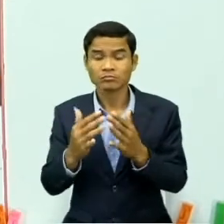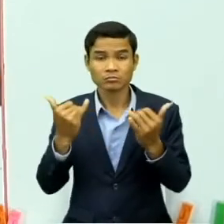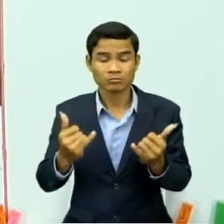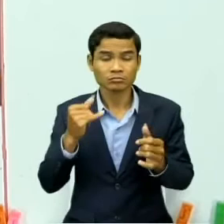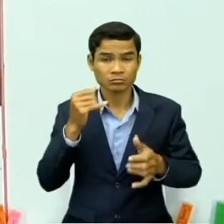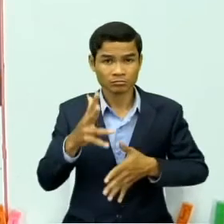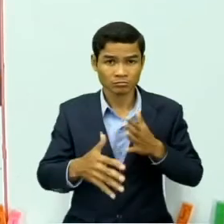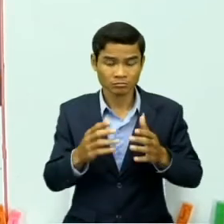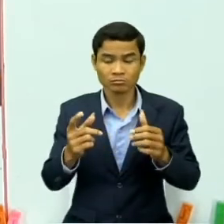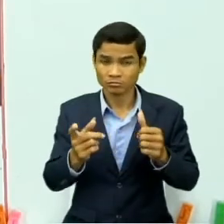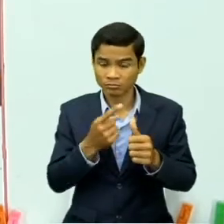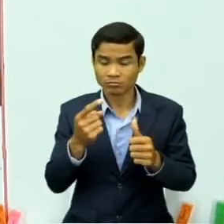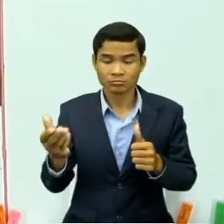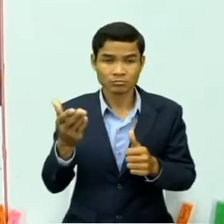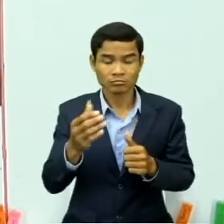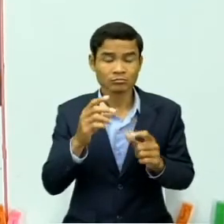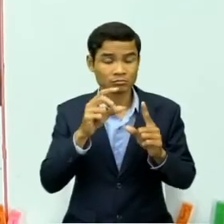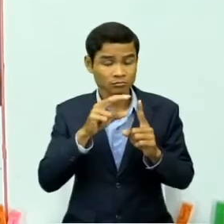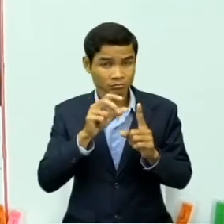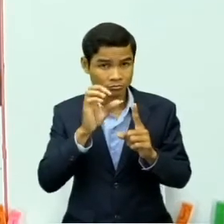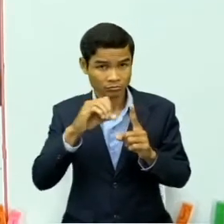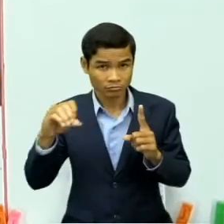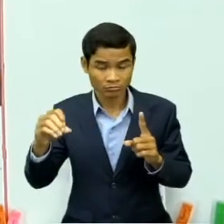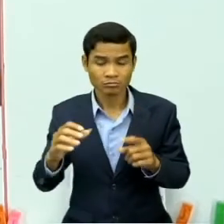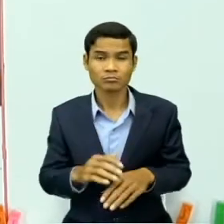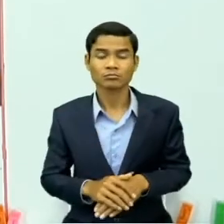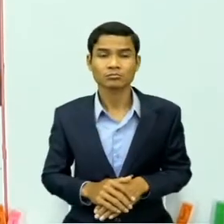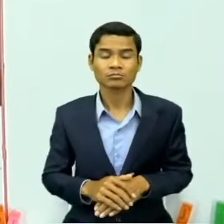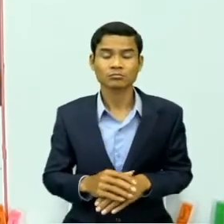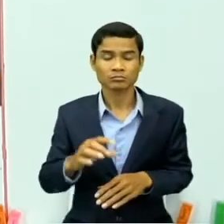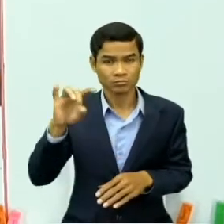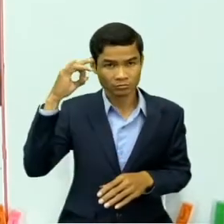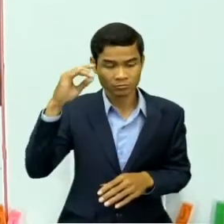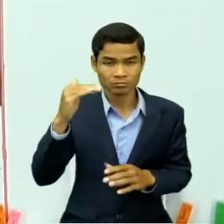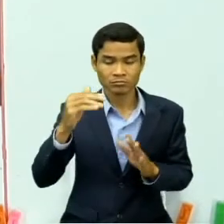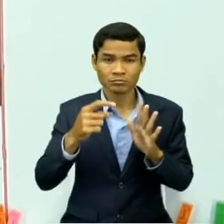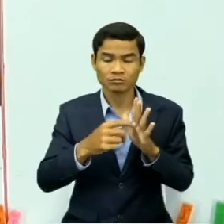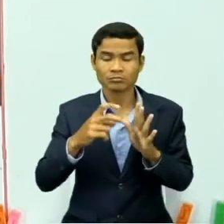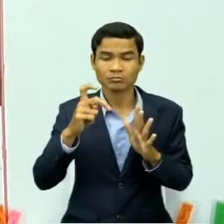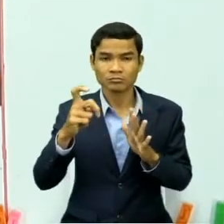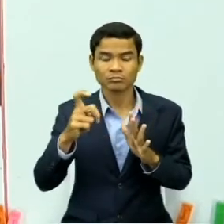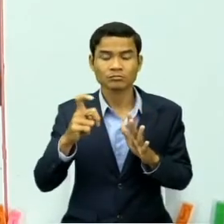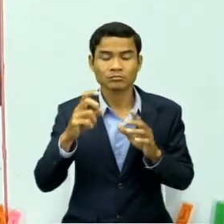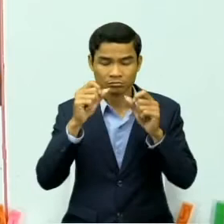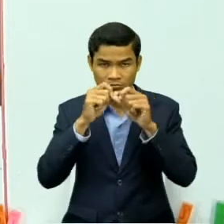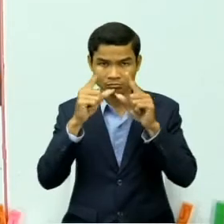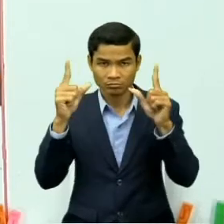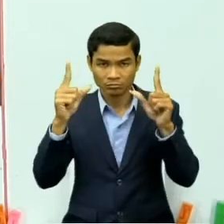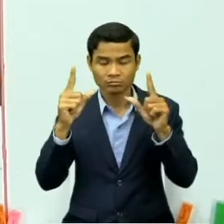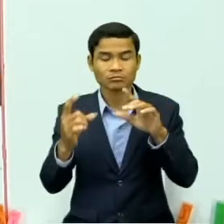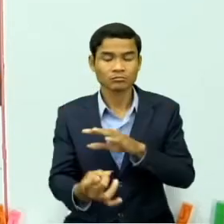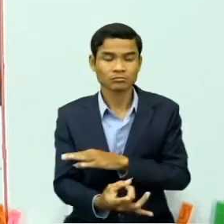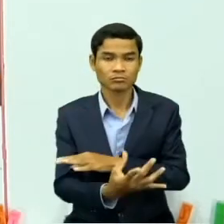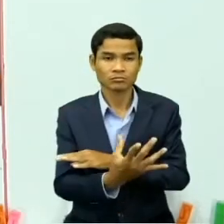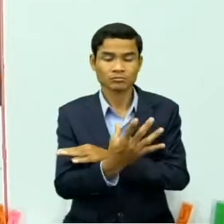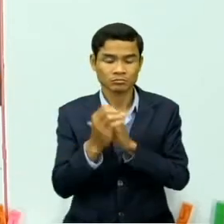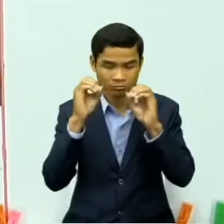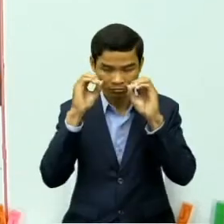sân á chà con sẽ đập tặng ọc nía bố sọc nhẹ bê bê